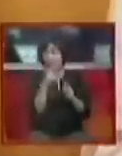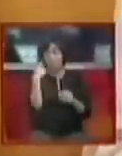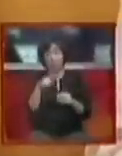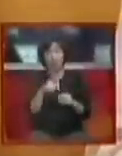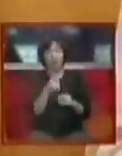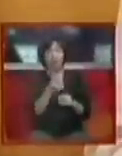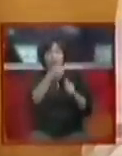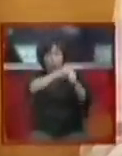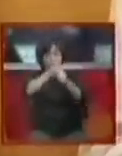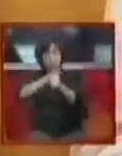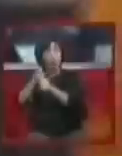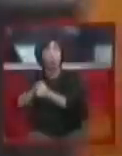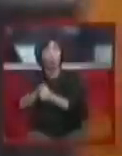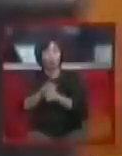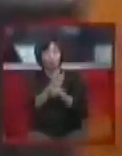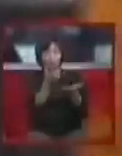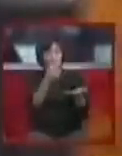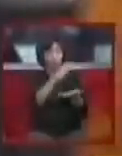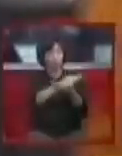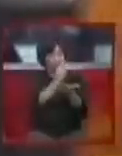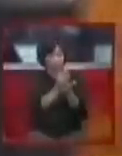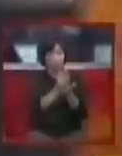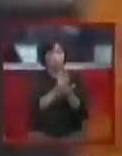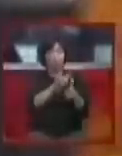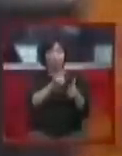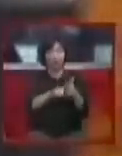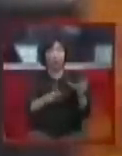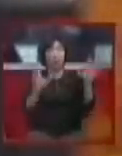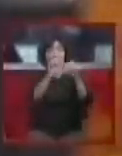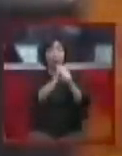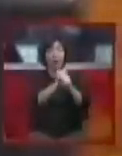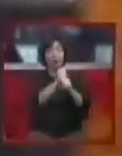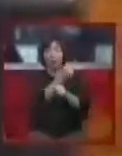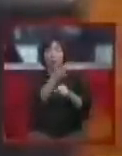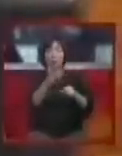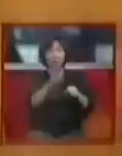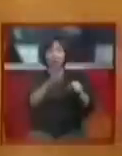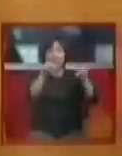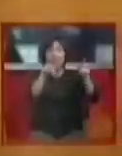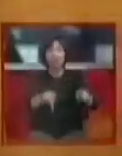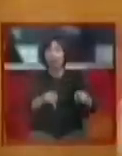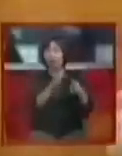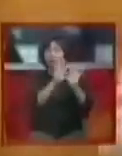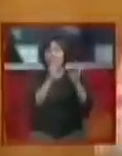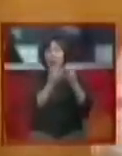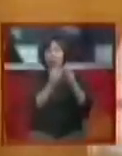piso bawat isa. Nang matapos sila, ang napailawan sa inilaan nating pondo,